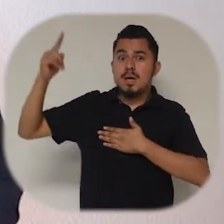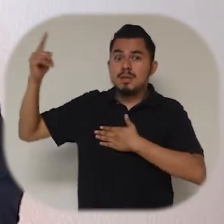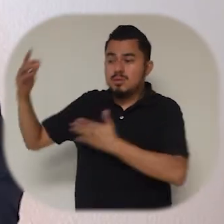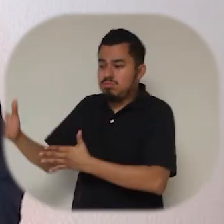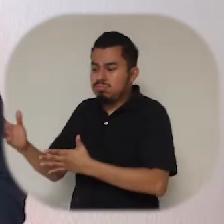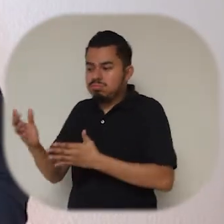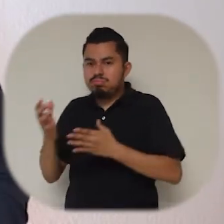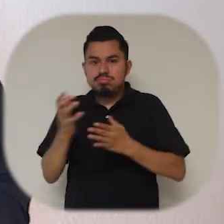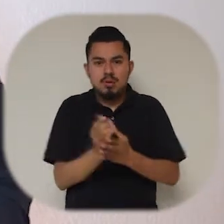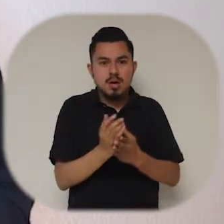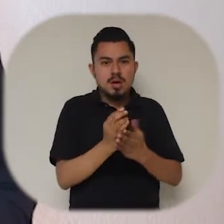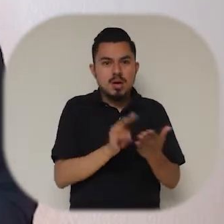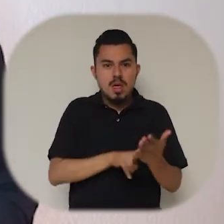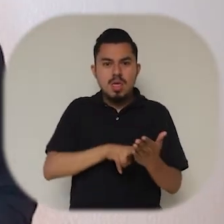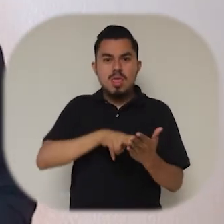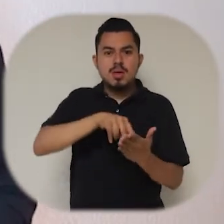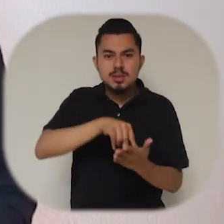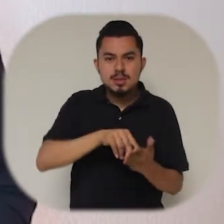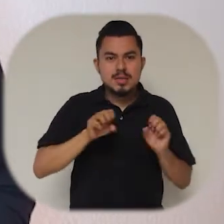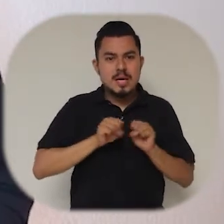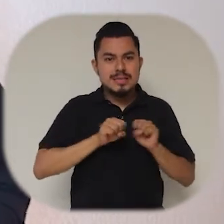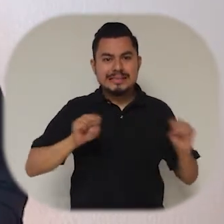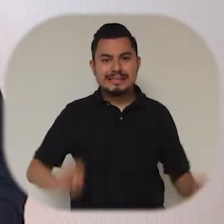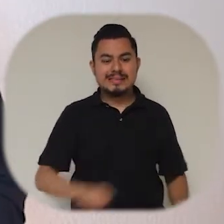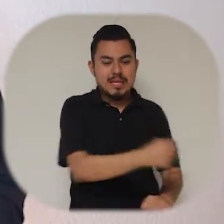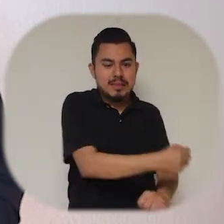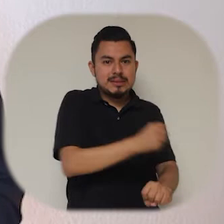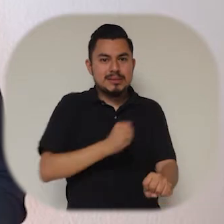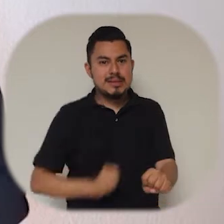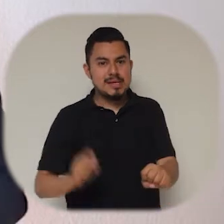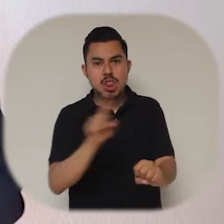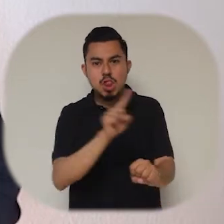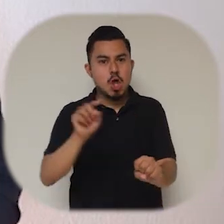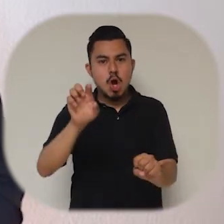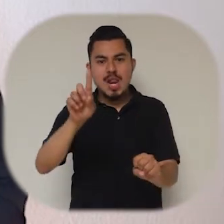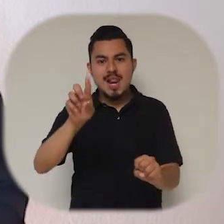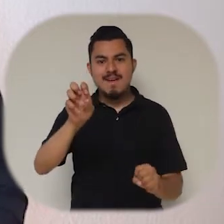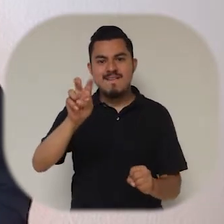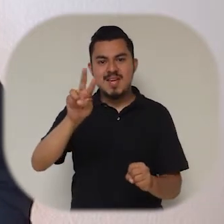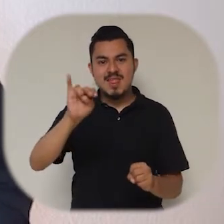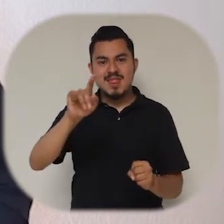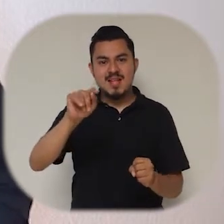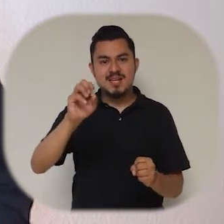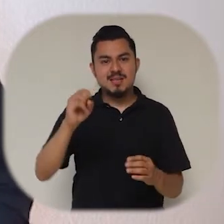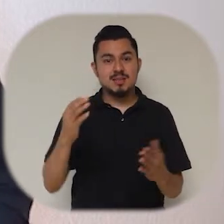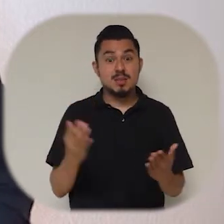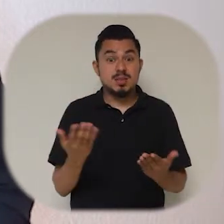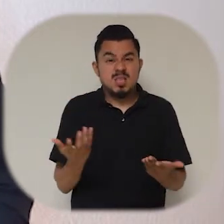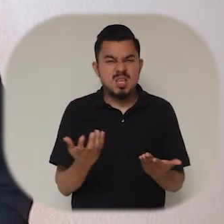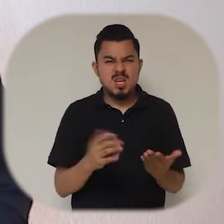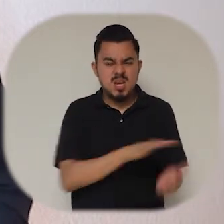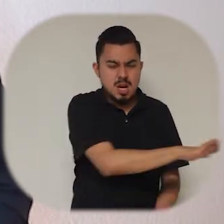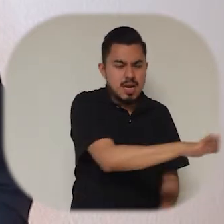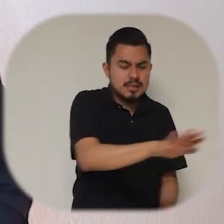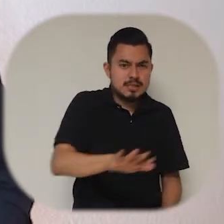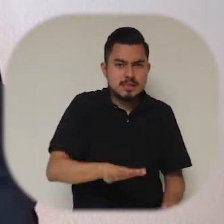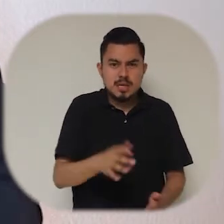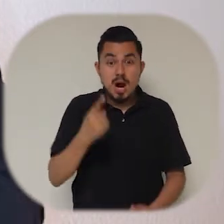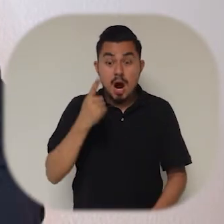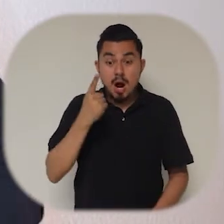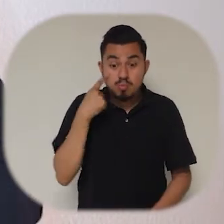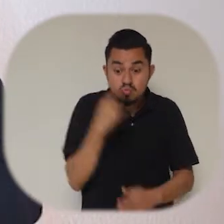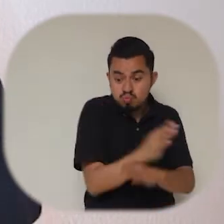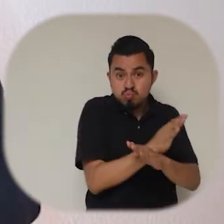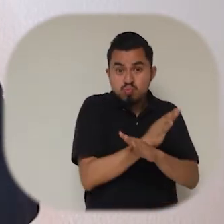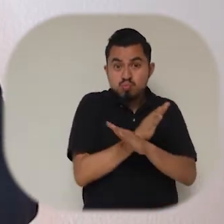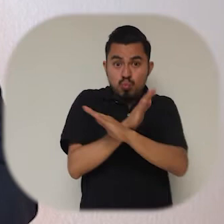제사장으로 삼고 절기조차도 다른 날짜를 지키게 하는 등 본격적으로 여호와 앞에 악을 행하게